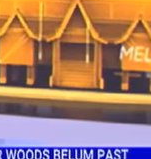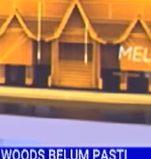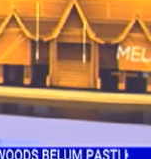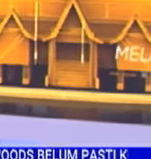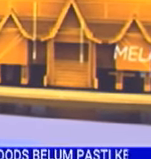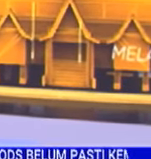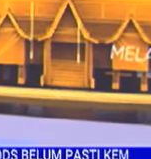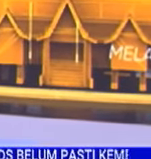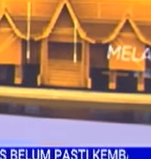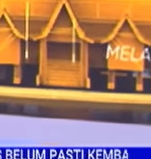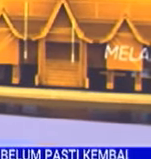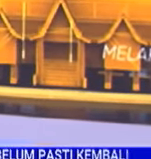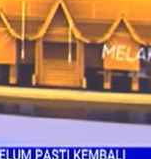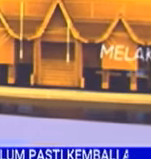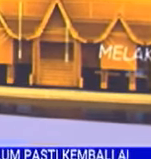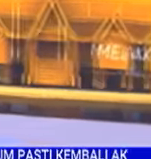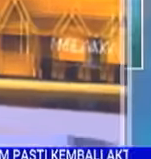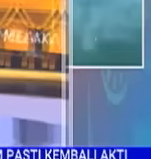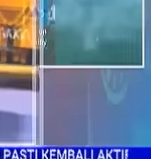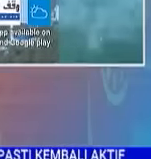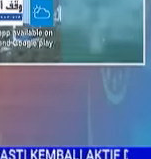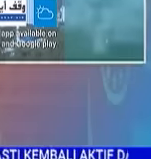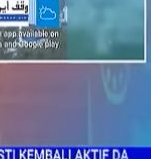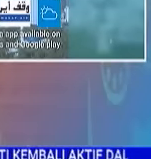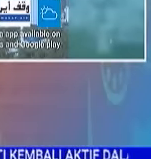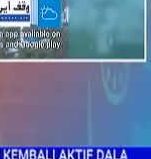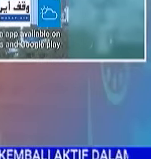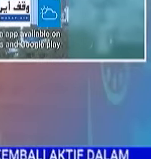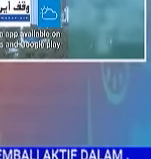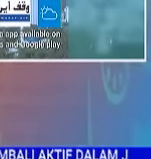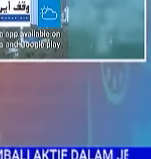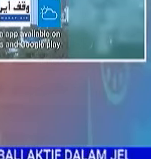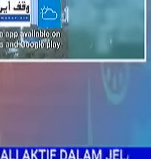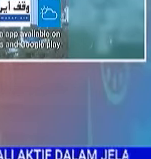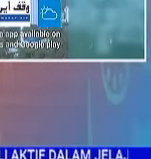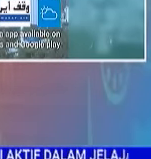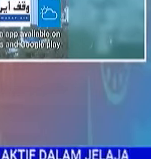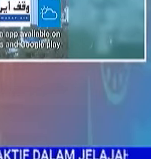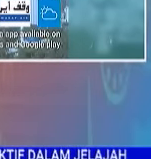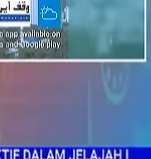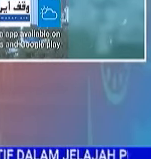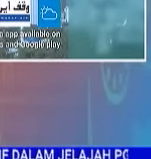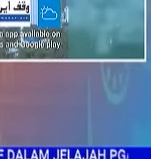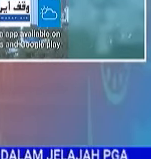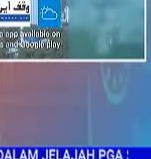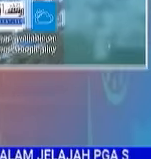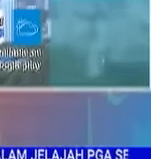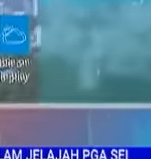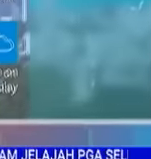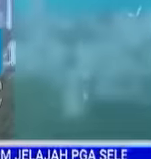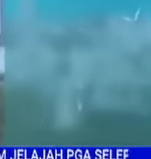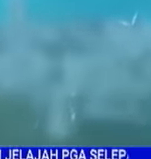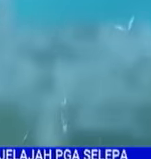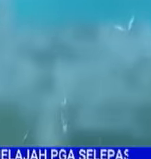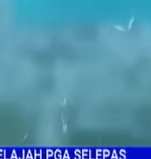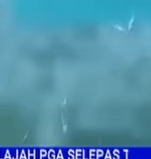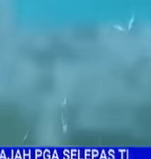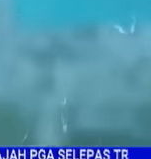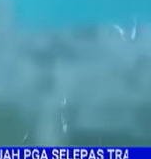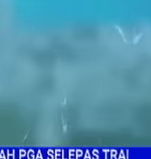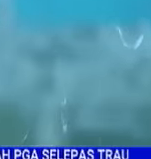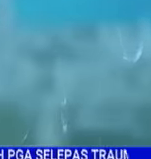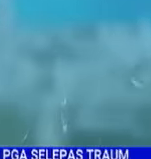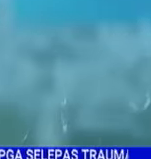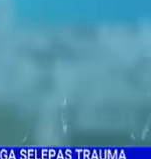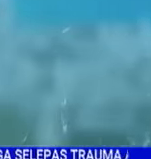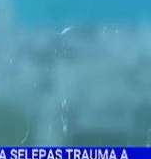semasa bersama pegawainya abdulzat Nazmi a Azmi silakan Assalamualaikum dan salam sejahtera laporan cuaca petang ini kita